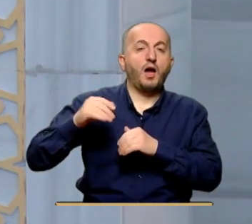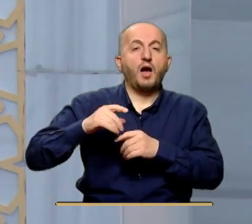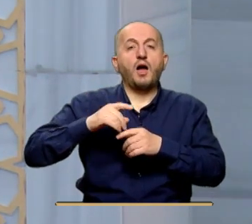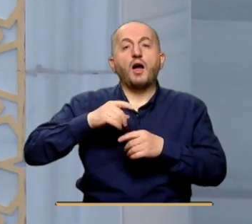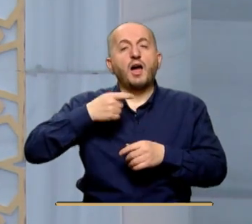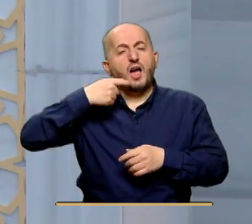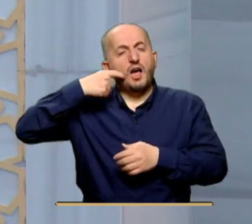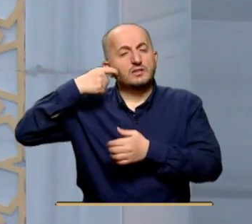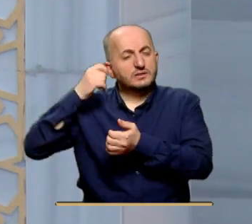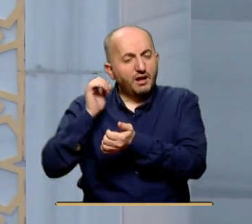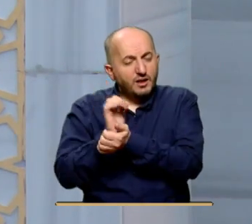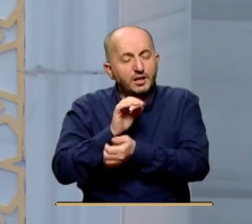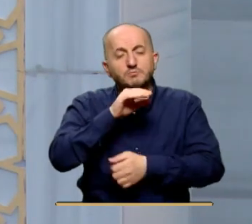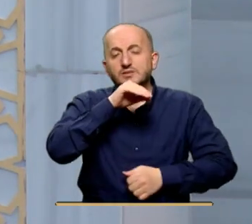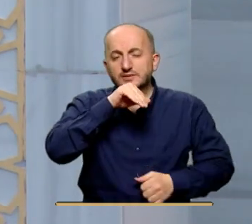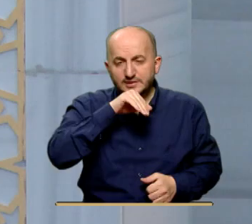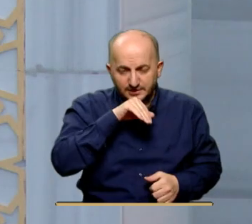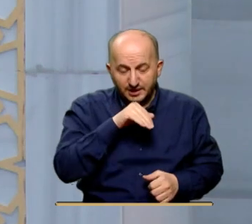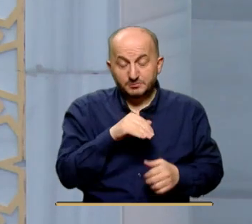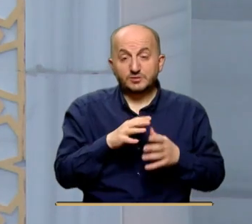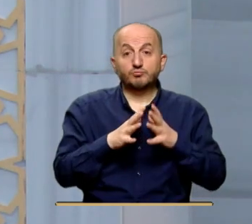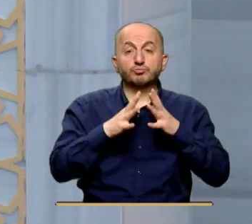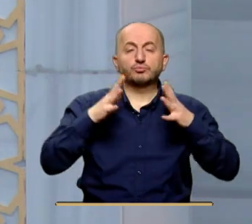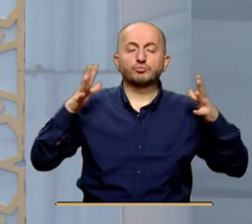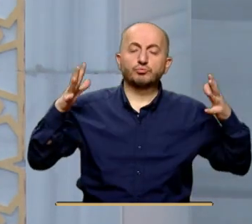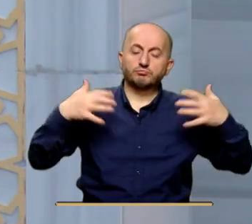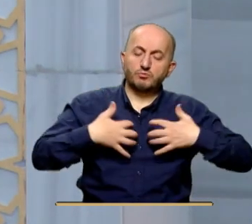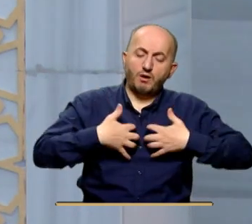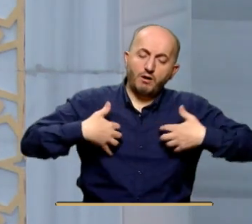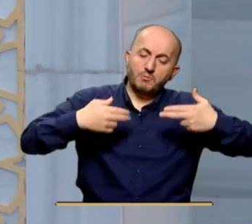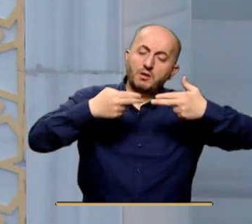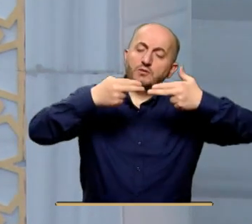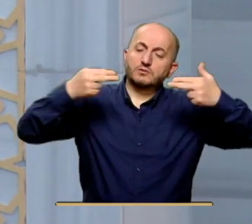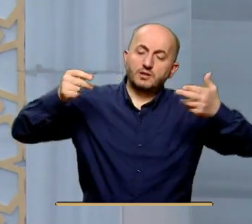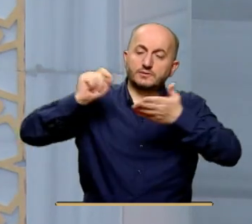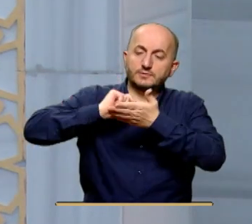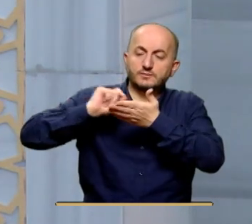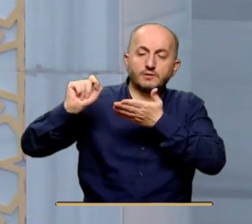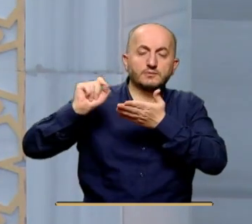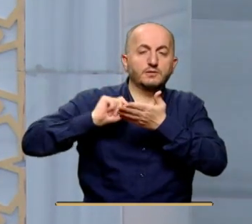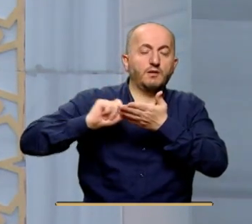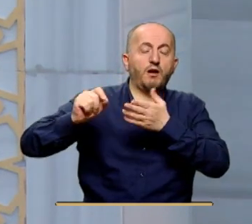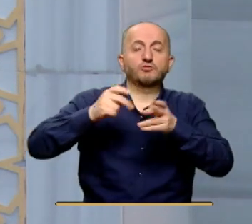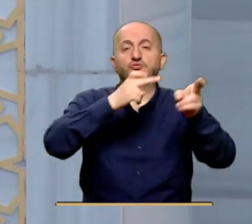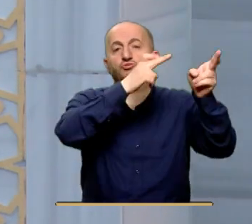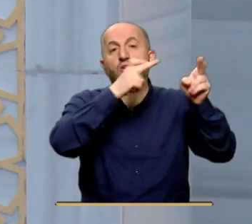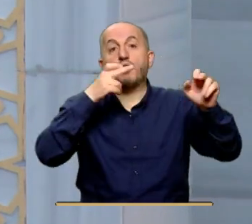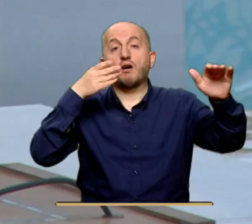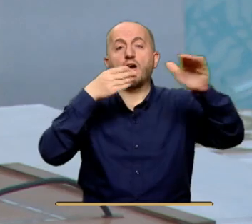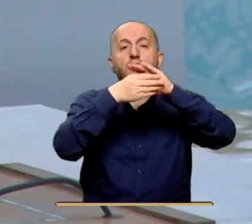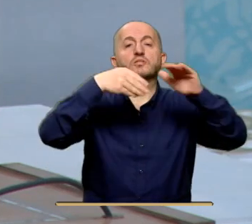ecdadımız, dedelerimiz büyük bir destan yazdılar. Çanakkale geçilmez